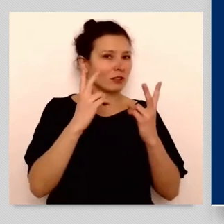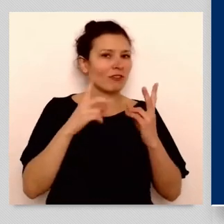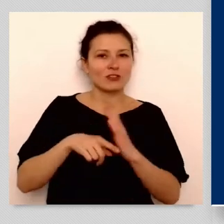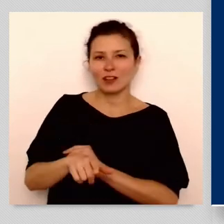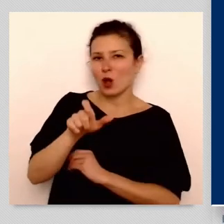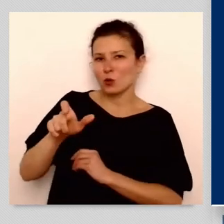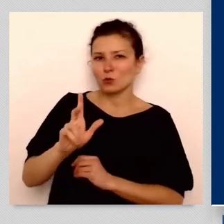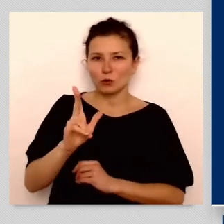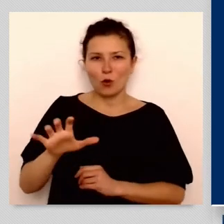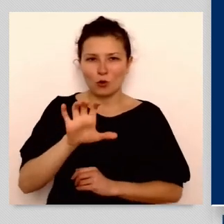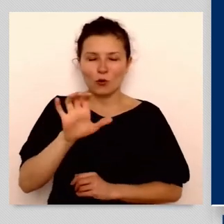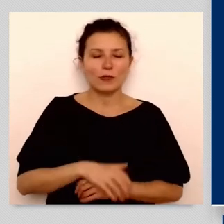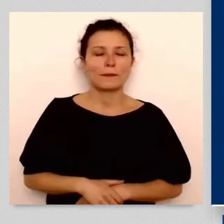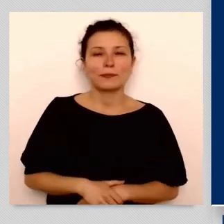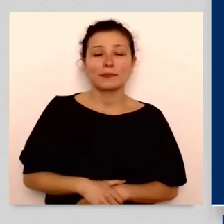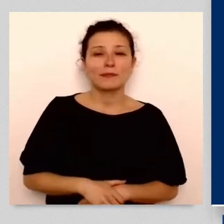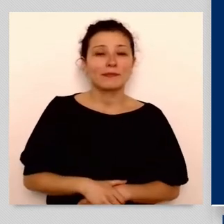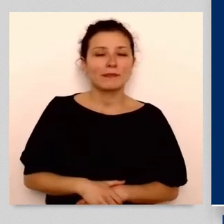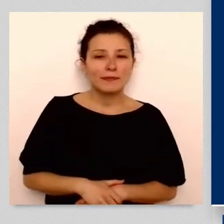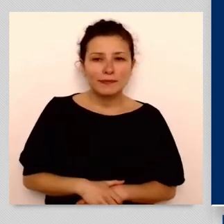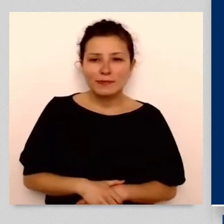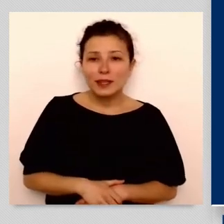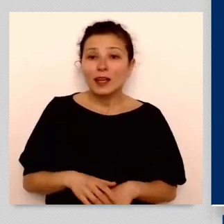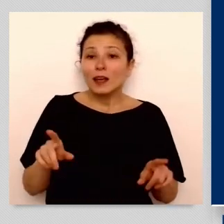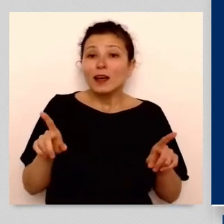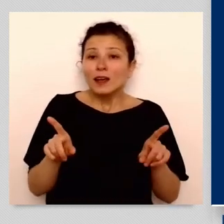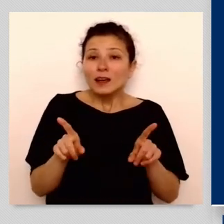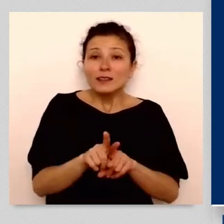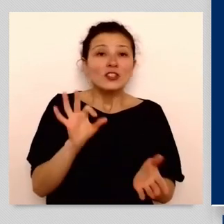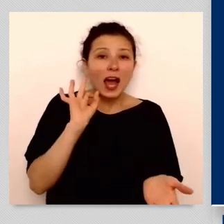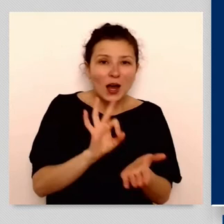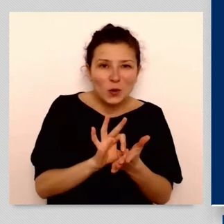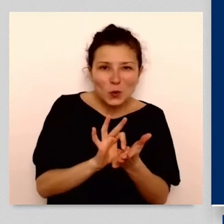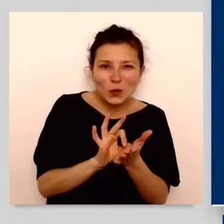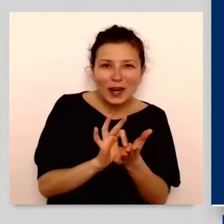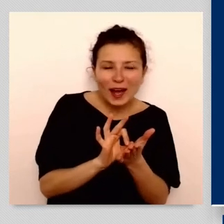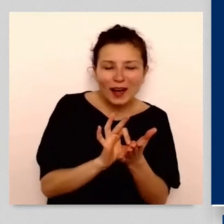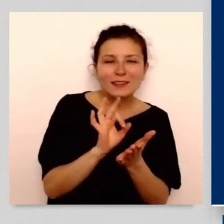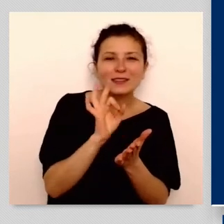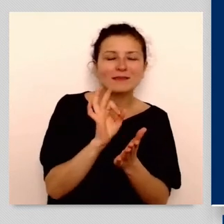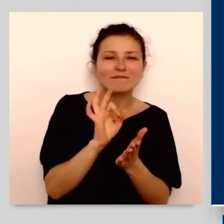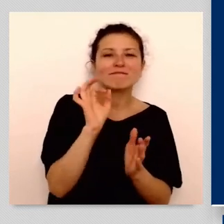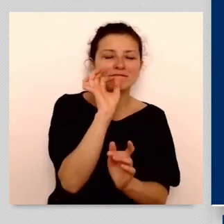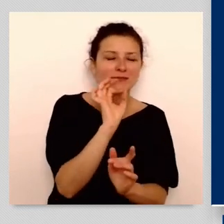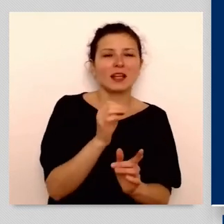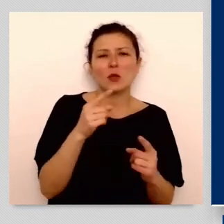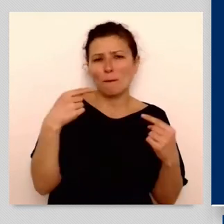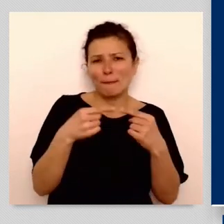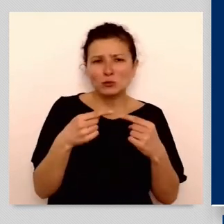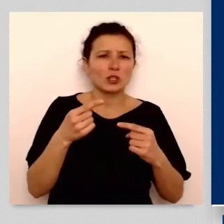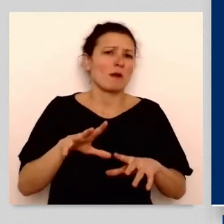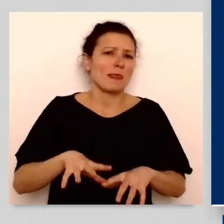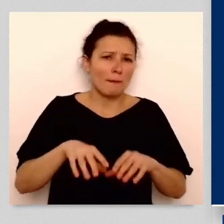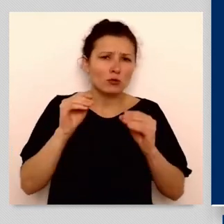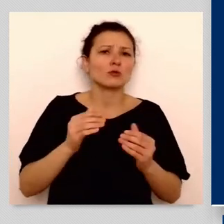zacząłbym, akurat też tak się składa, że układ alfabetyczny też odpowiada pewnemu zamysłowi merytorycznemu. Chciałbym najpierw poprosić pana